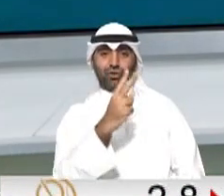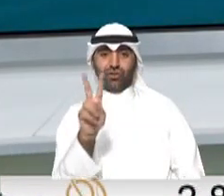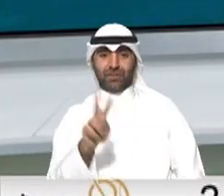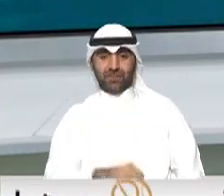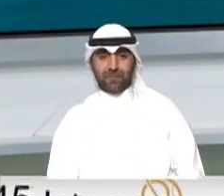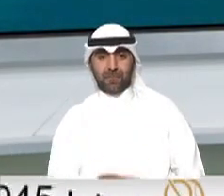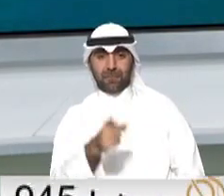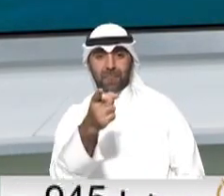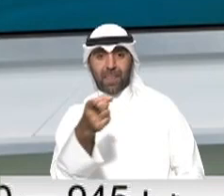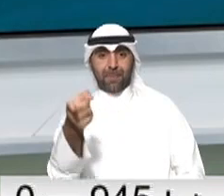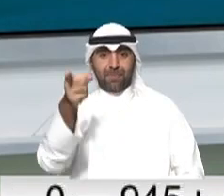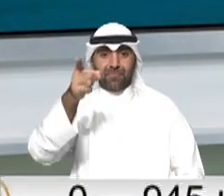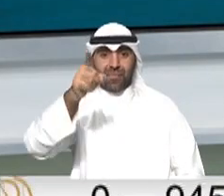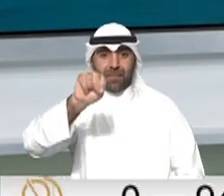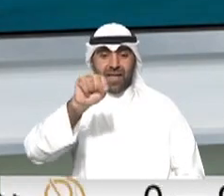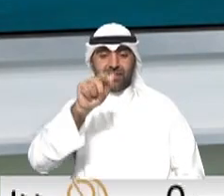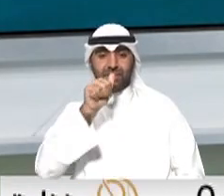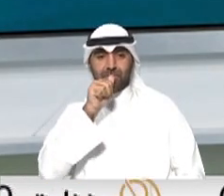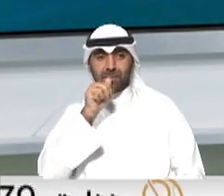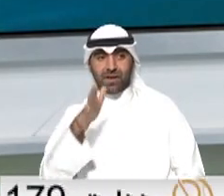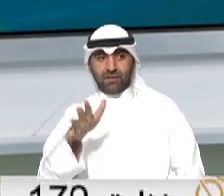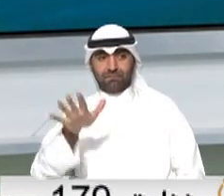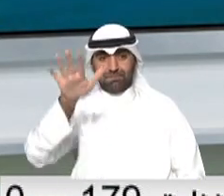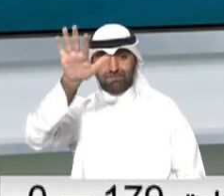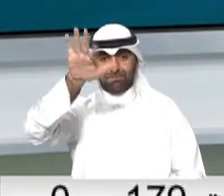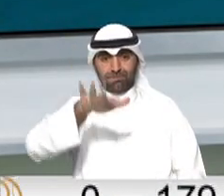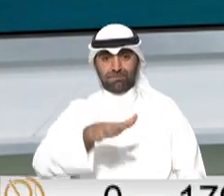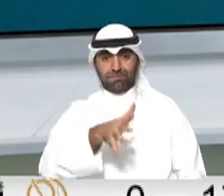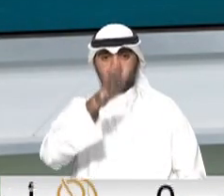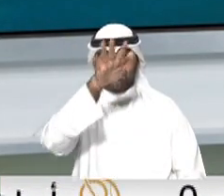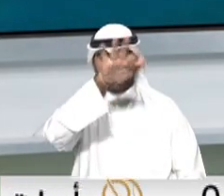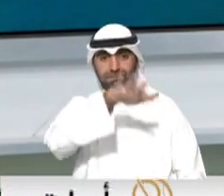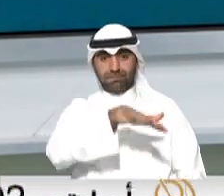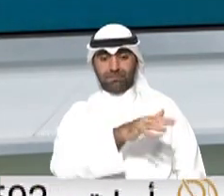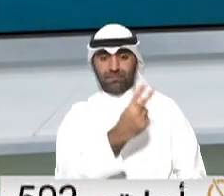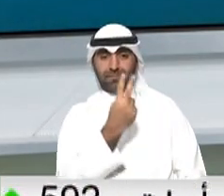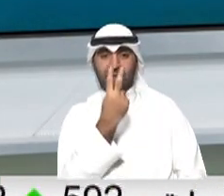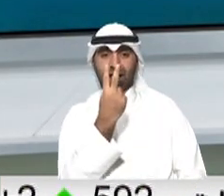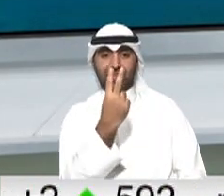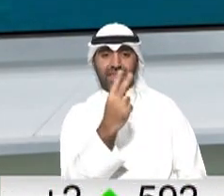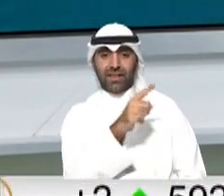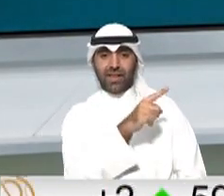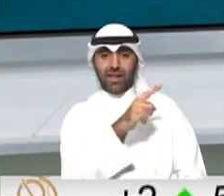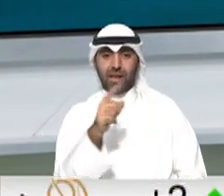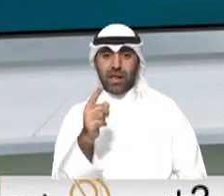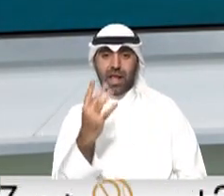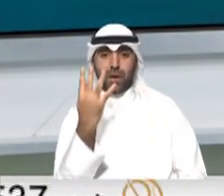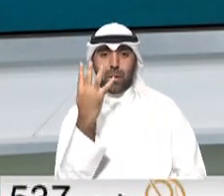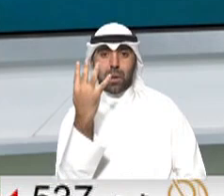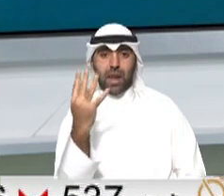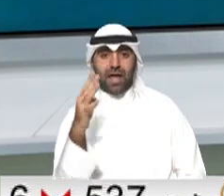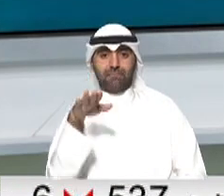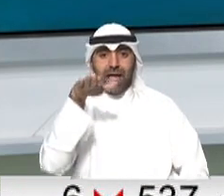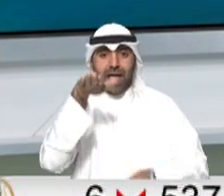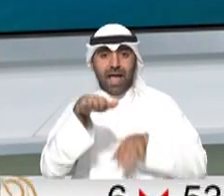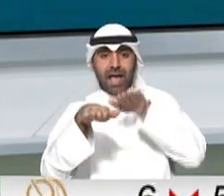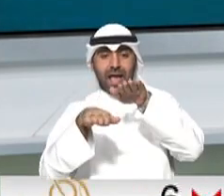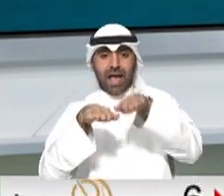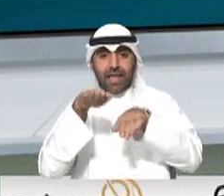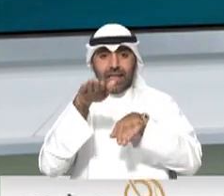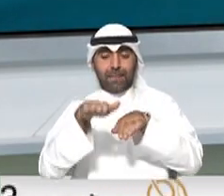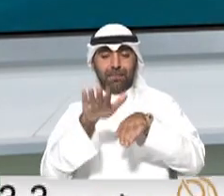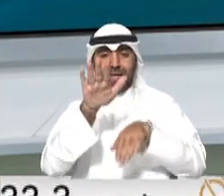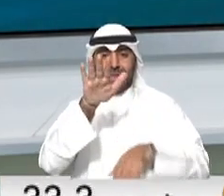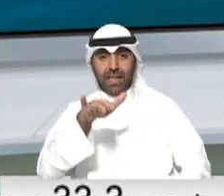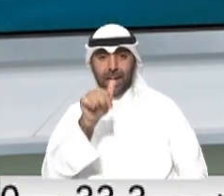البحرية أعزائي المشاهدين متوقعة خلال 24 ساعة القادمة بمشيئة الله، أجواء معتدلة بشكل عام، ارتفاع الموج من